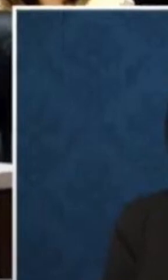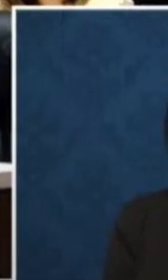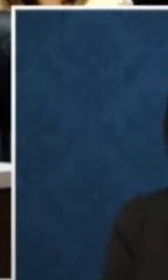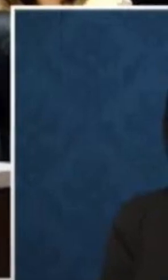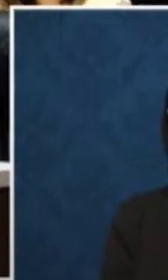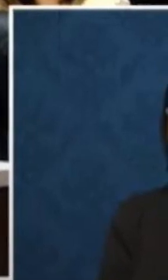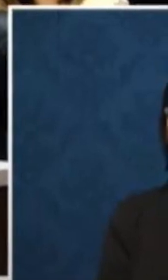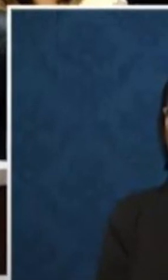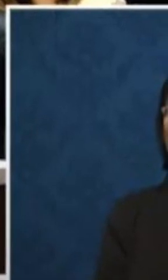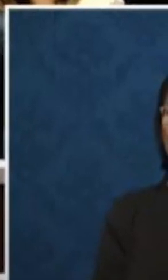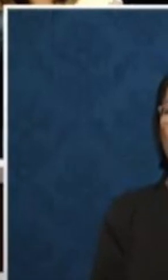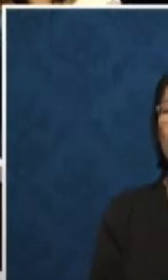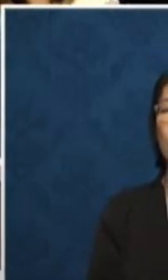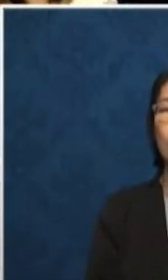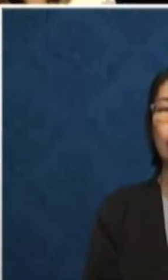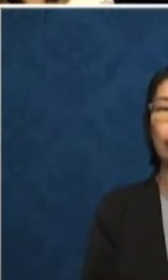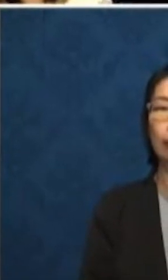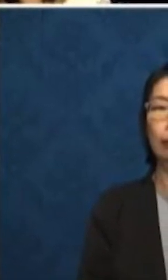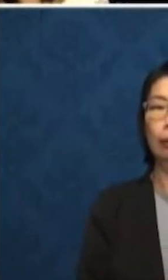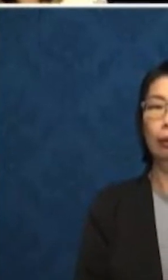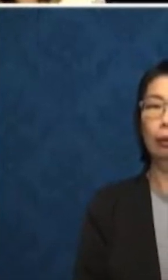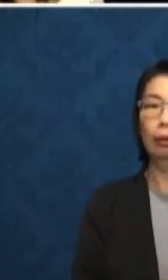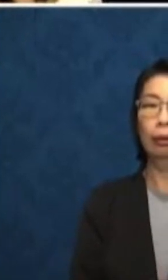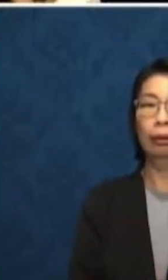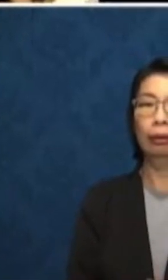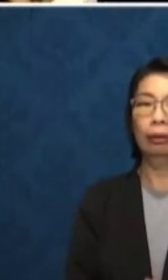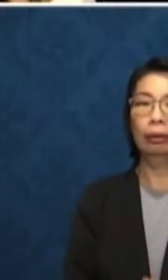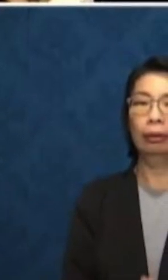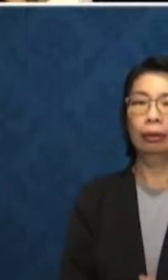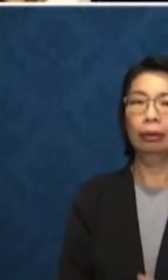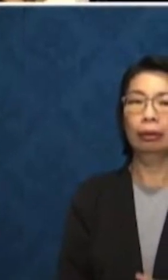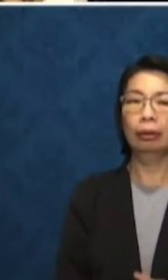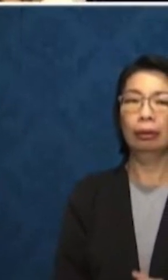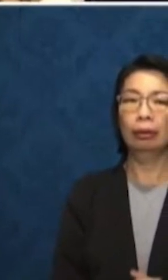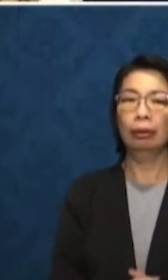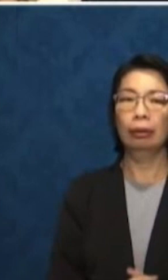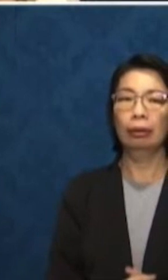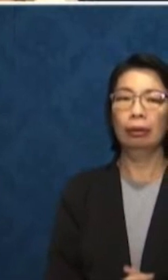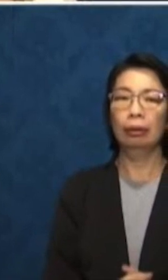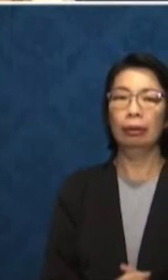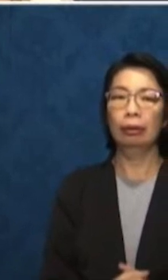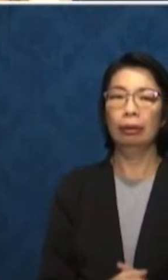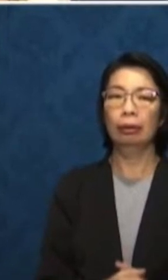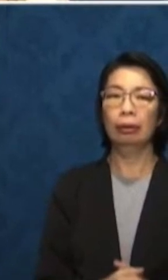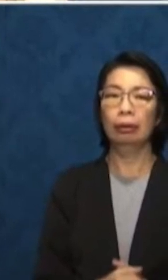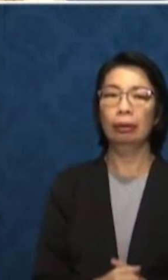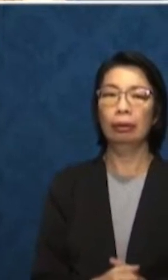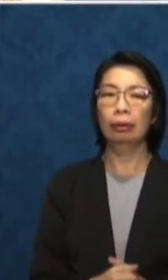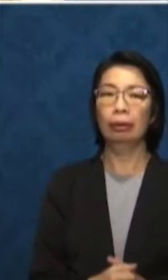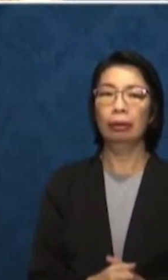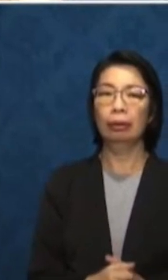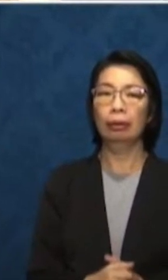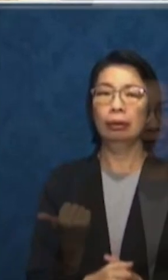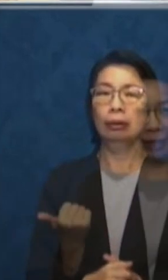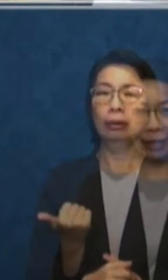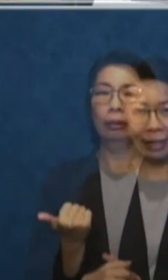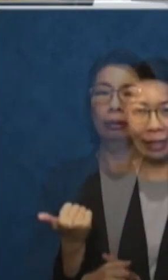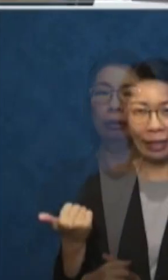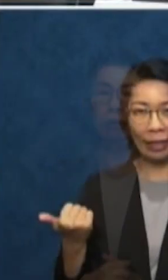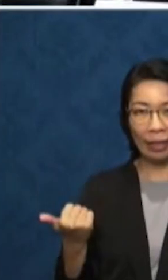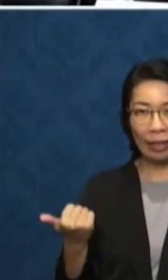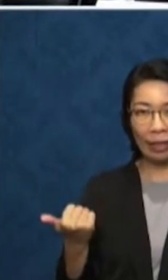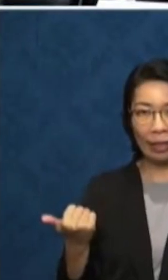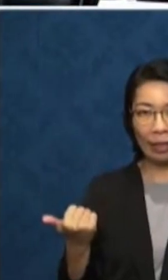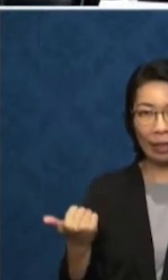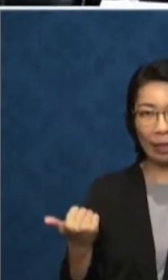วันที่ 26ตุลาคม 2566ที่รัฐสภามีการประชุมสภาผู้แทนราษฎรโดยมีนายพิเชษเฉียงเมืองพัน